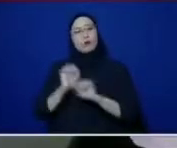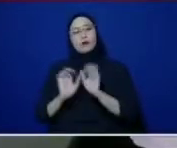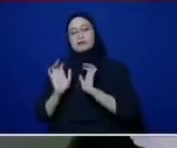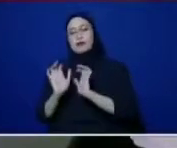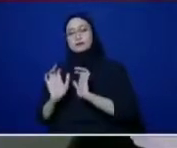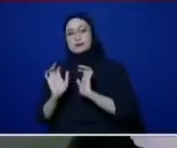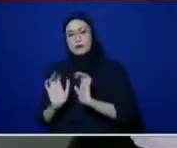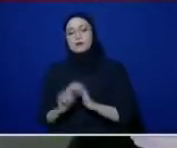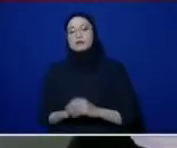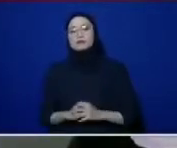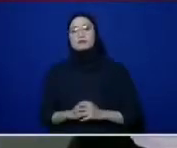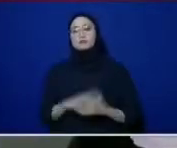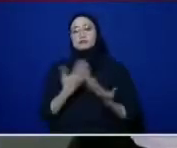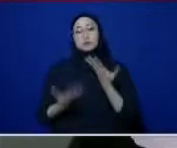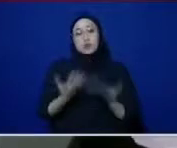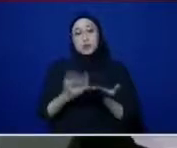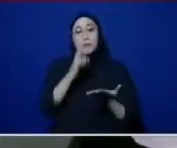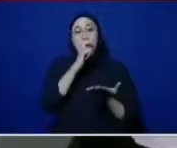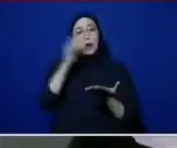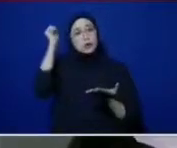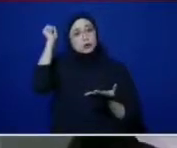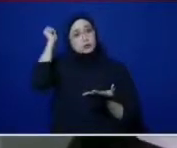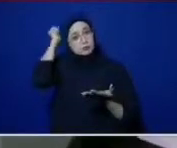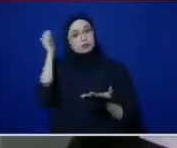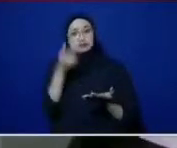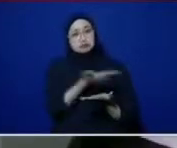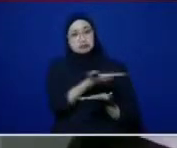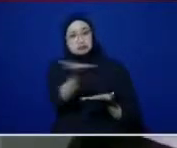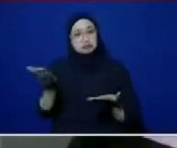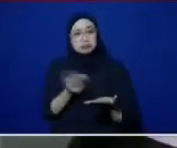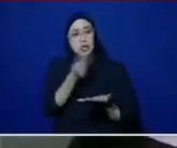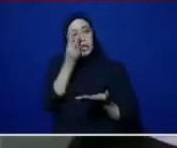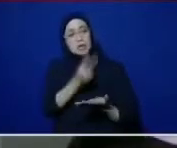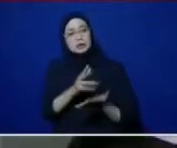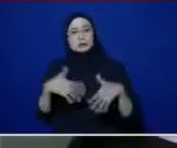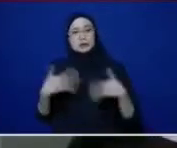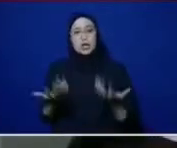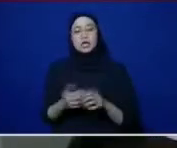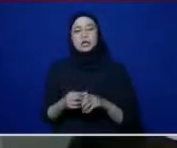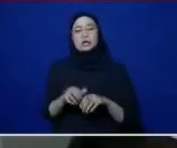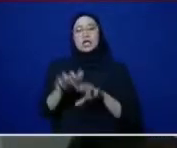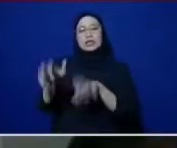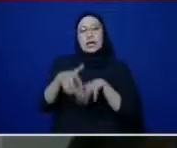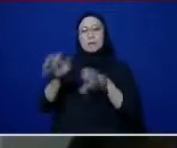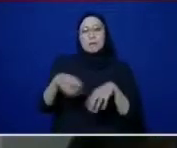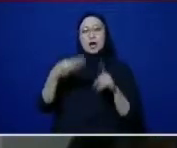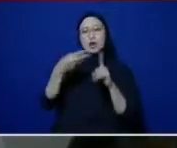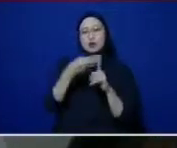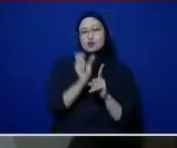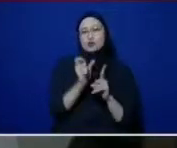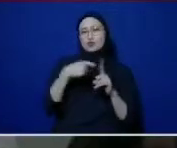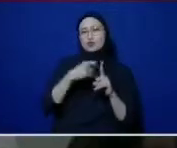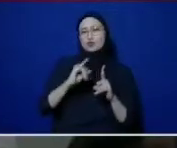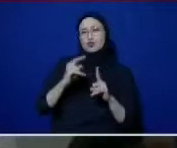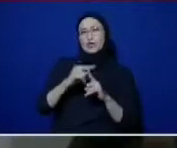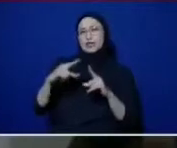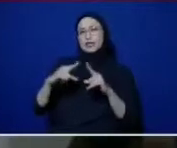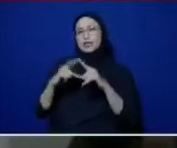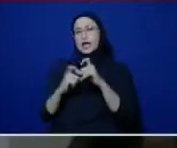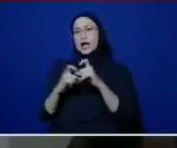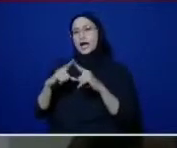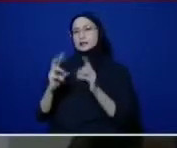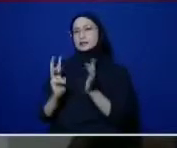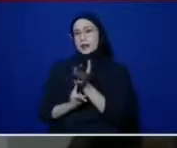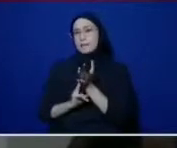rakyat Indonesia, Bapak-Ibu sekalian bisa melihat di tambang Bukit Asam, yang dimiliki oleh Bukit